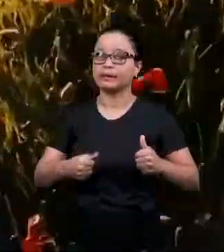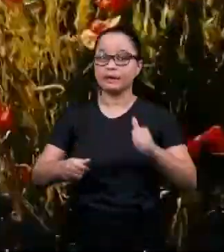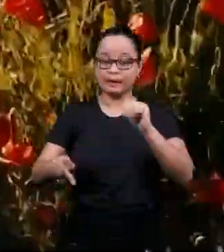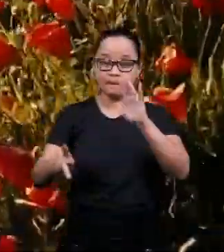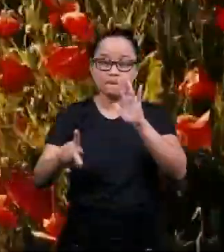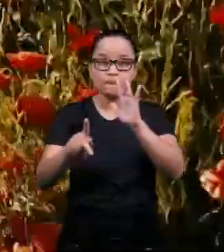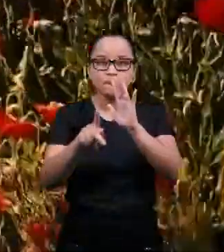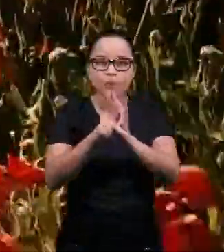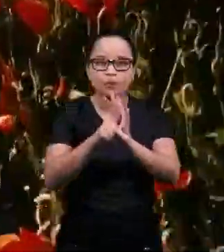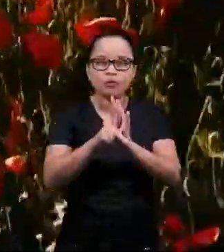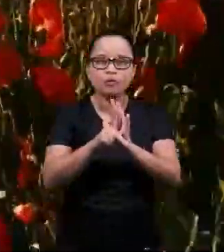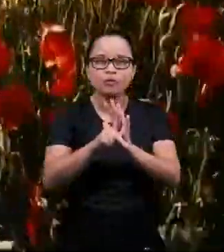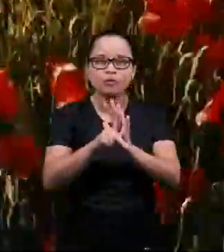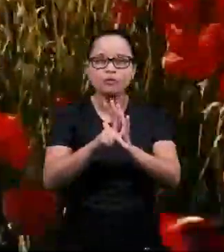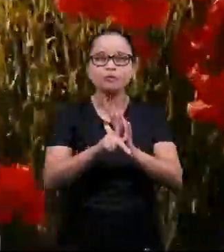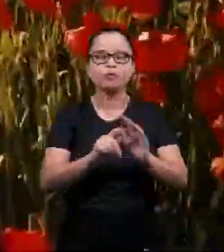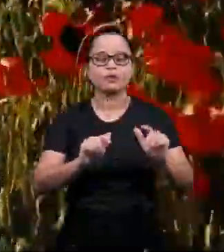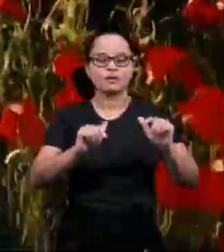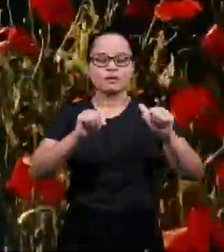Агнца,